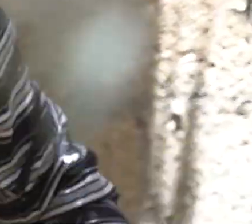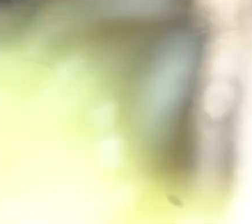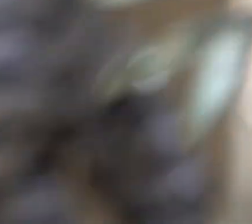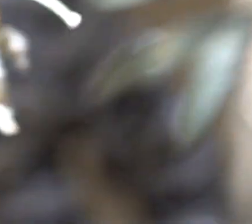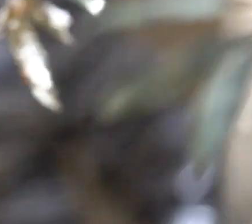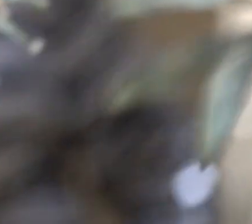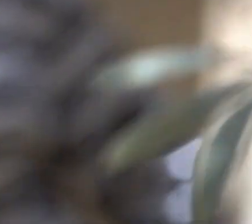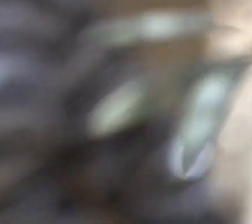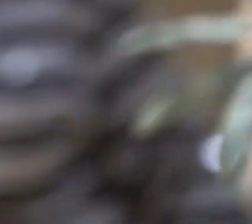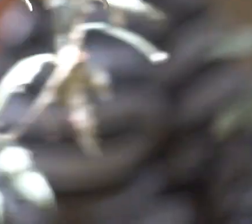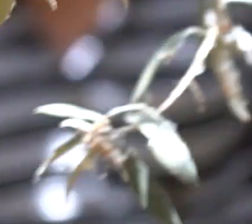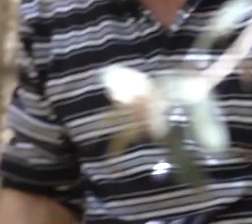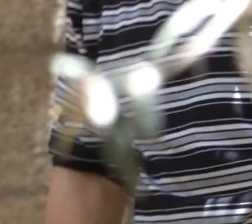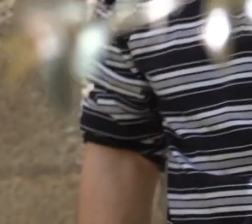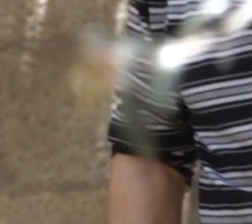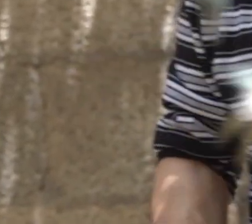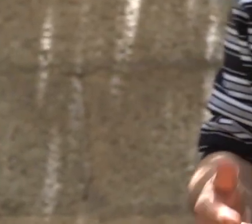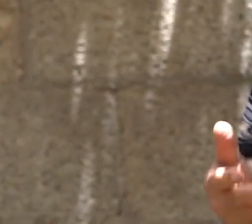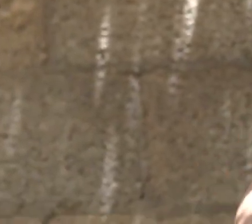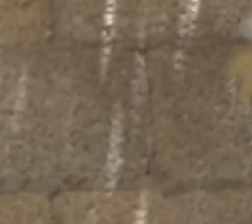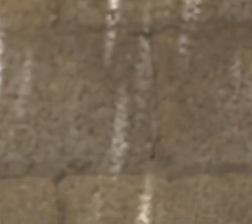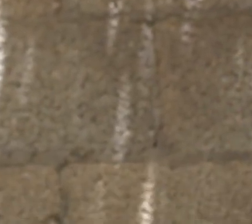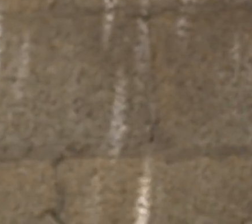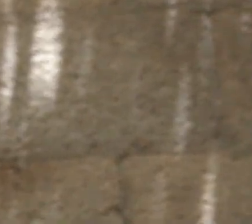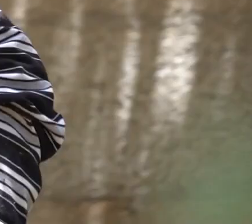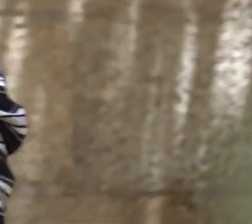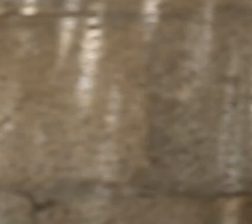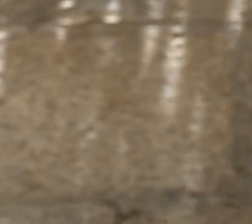بس على نفسه يتفرج علينا وانا الطاولة كويس.